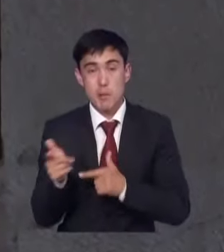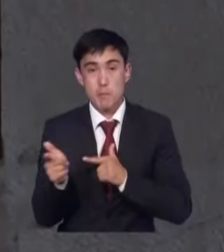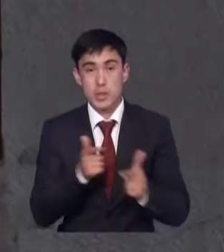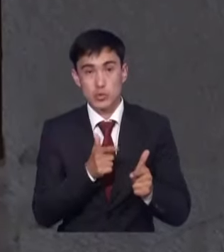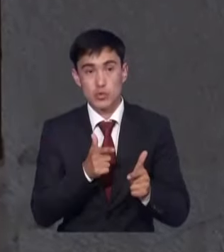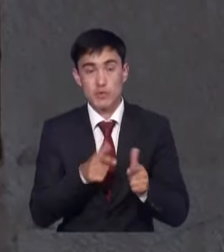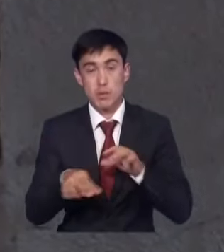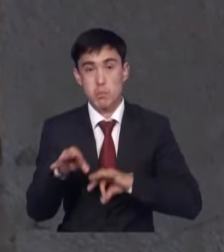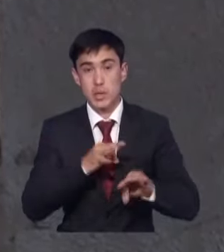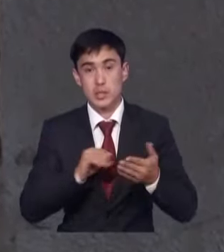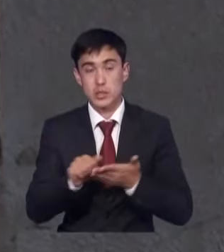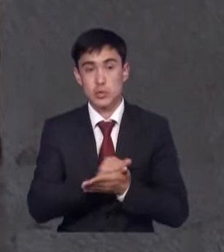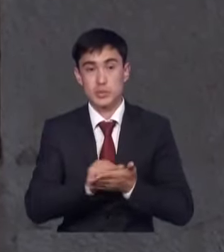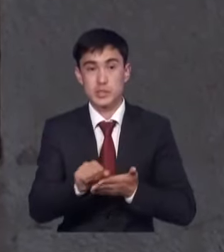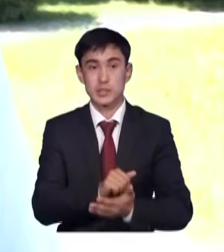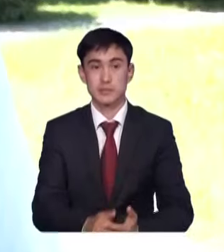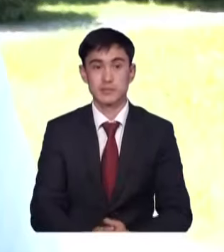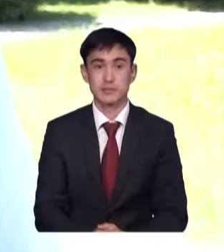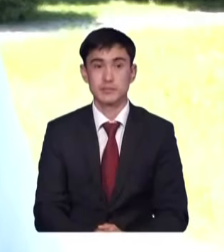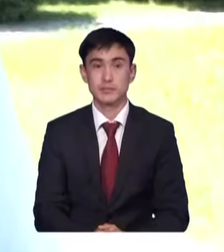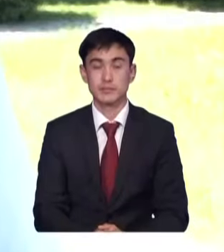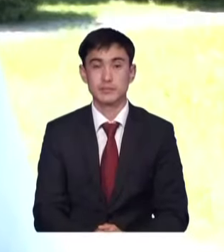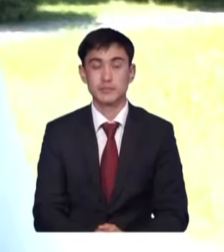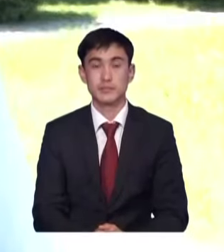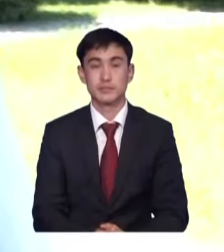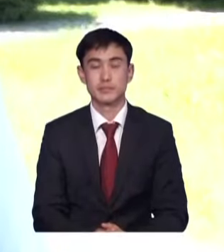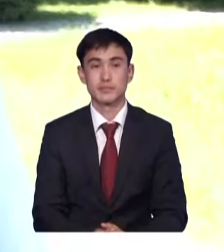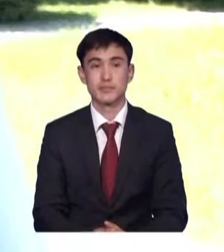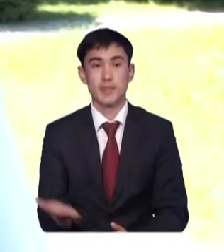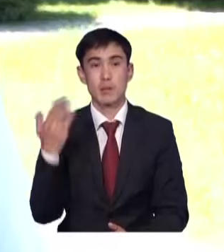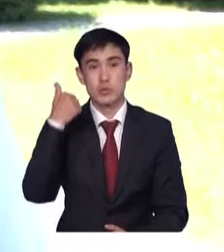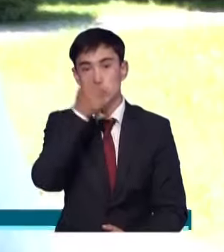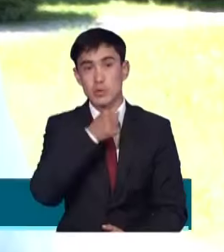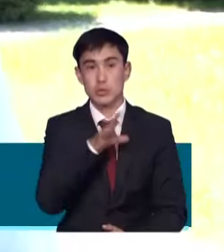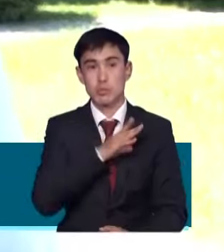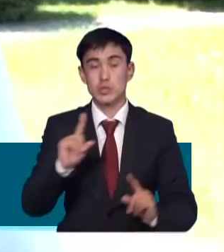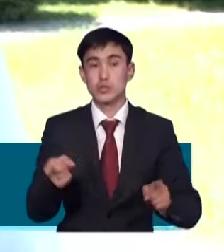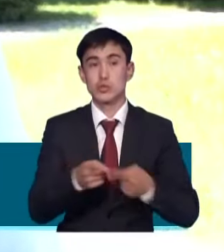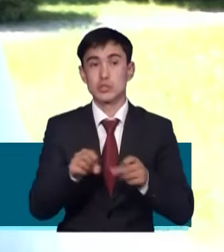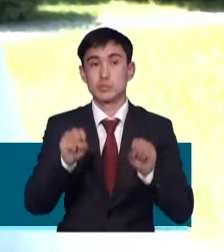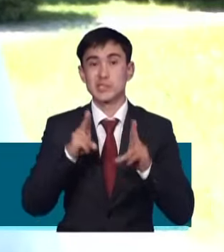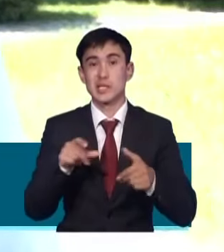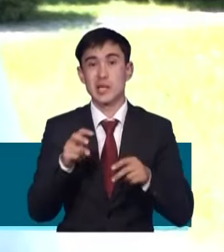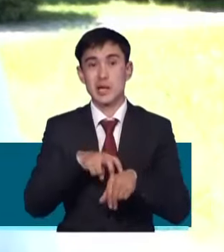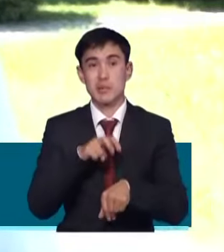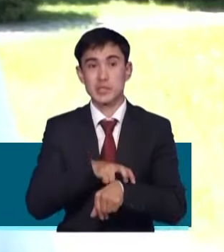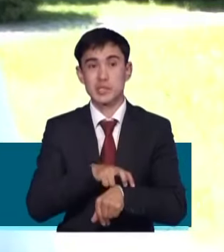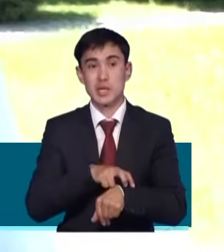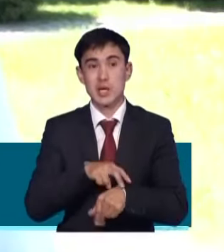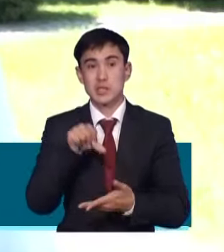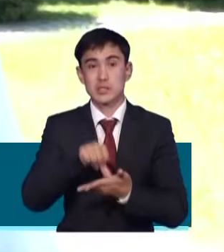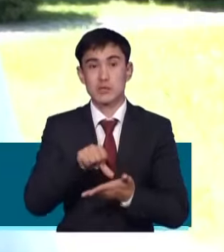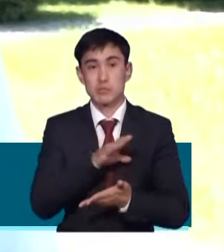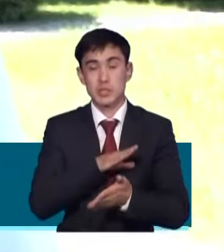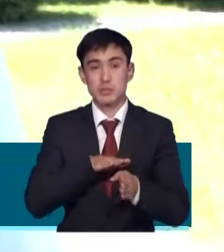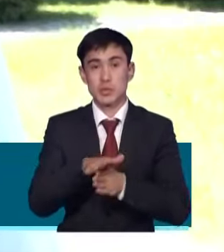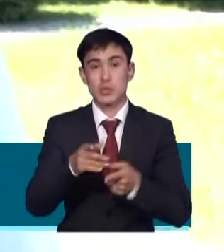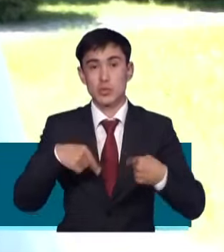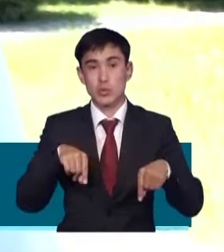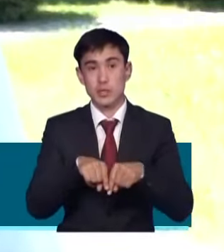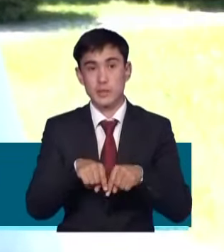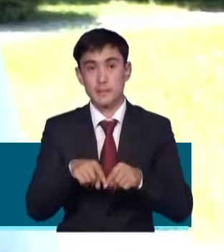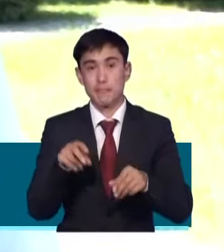подготовлена проектно-сметная документация. В прошлом году была создана специальная комиссия, в составе которой находились исполнительные